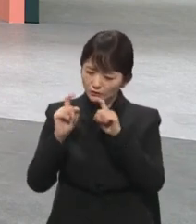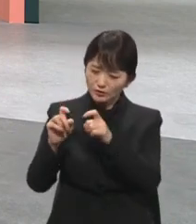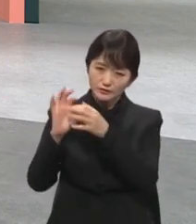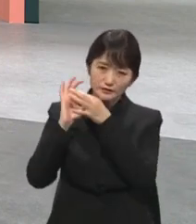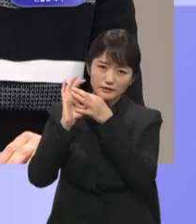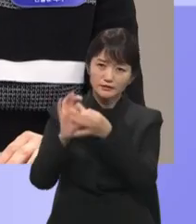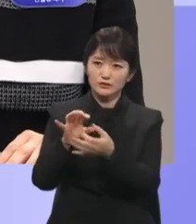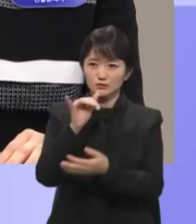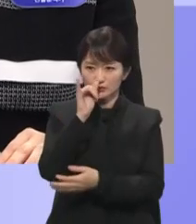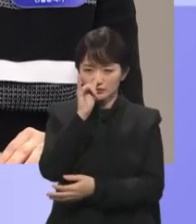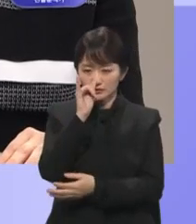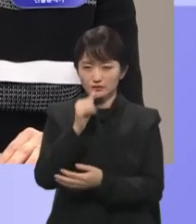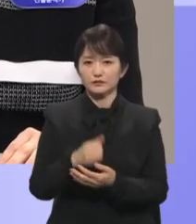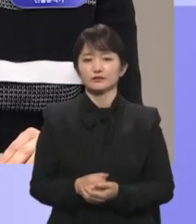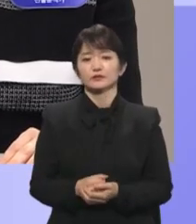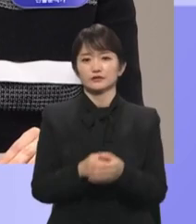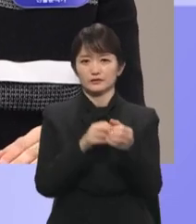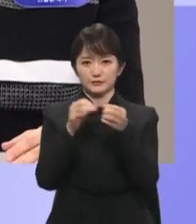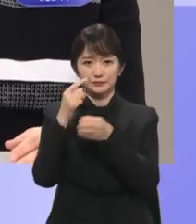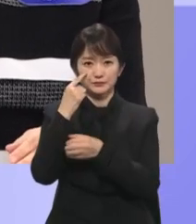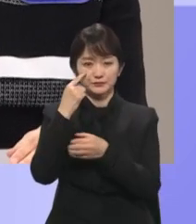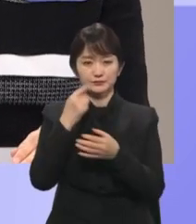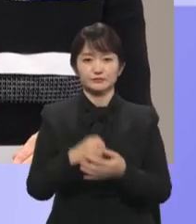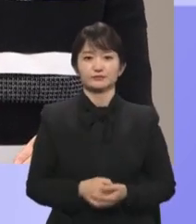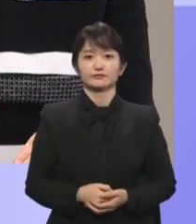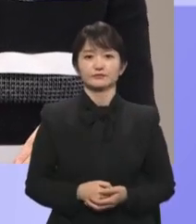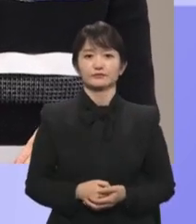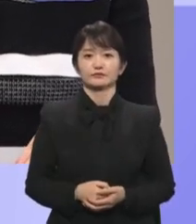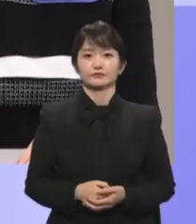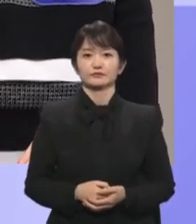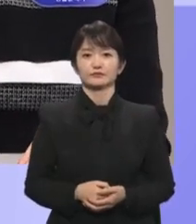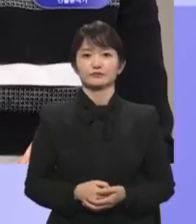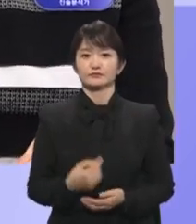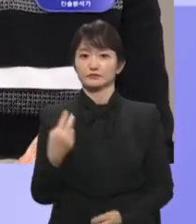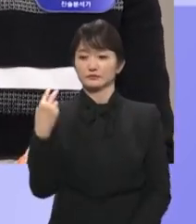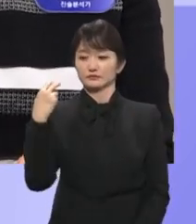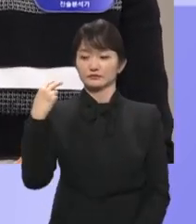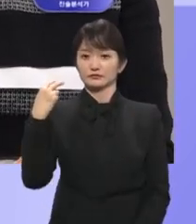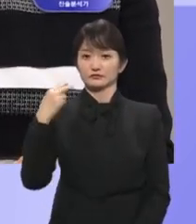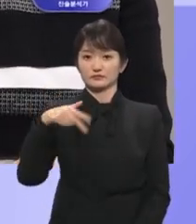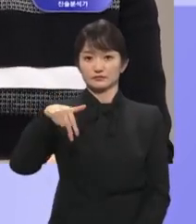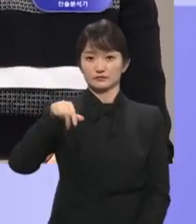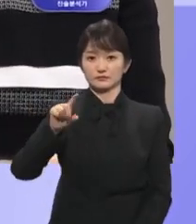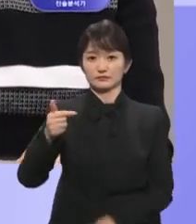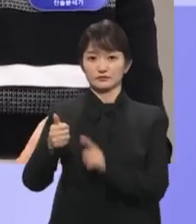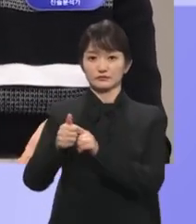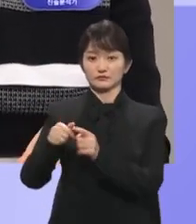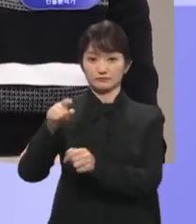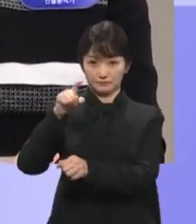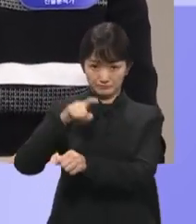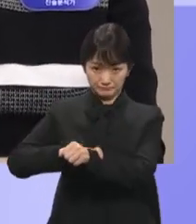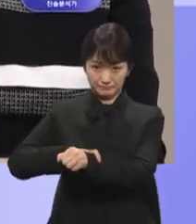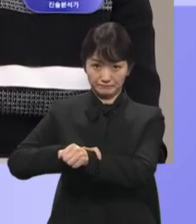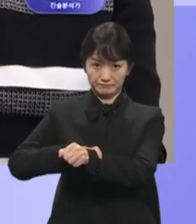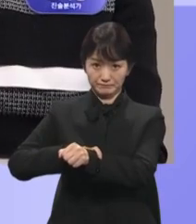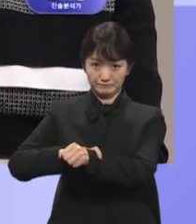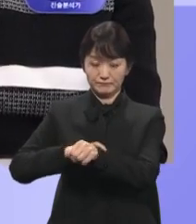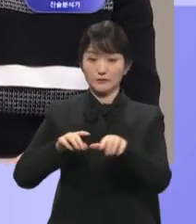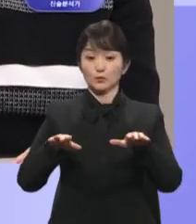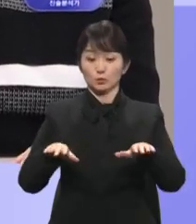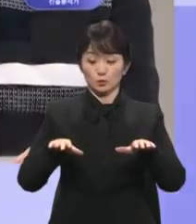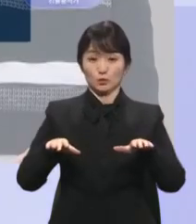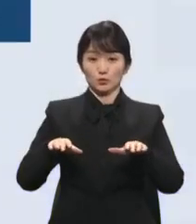좀다 보겠습니다 먼저 속보부 좀 체크를 할게요 그제 전청 조시가 체포가 됐었죠 그리고